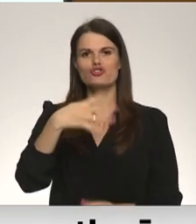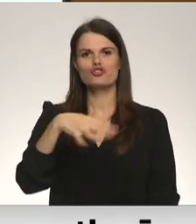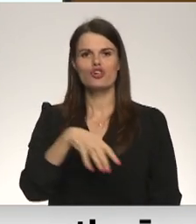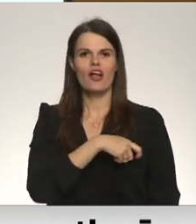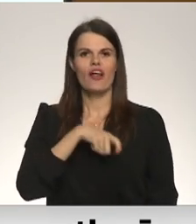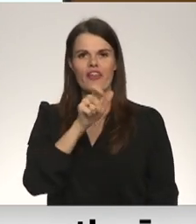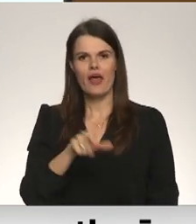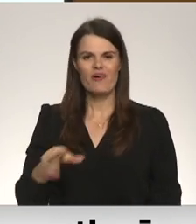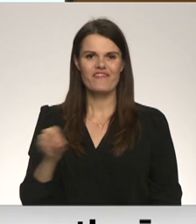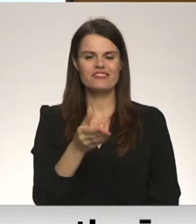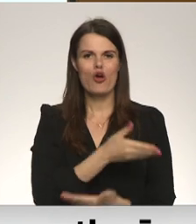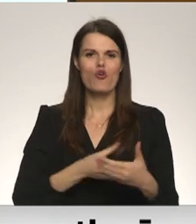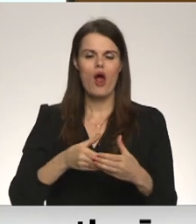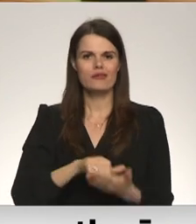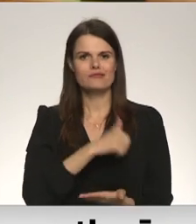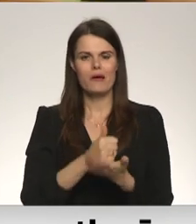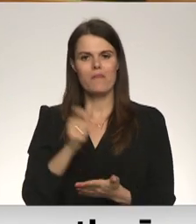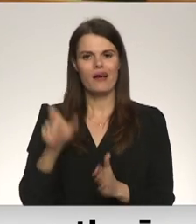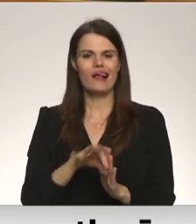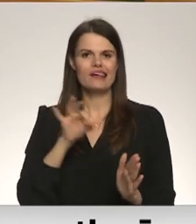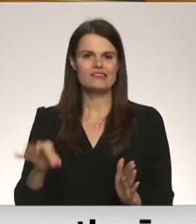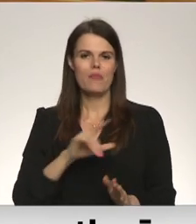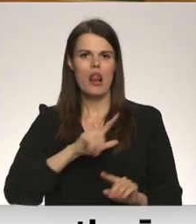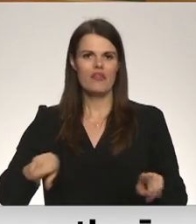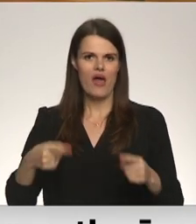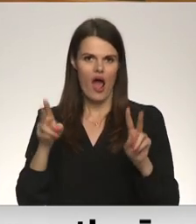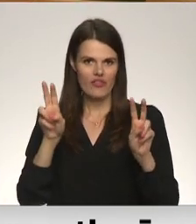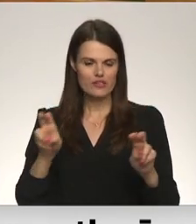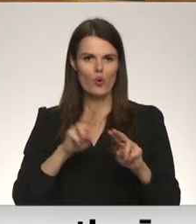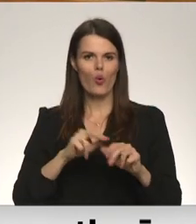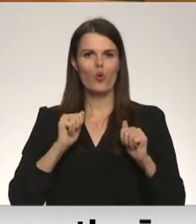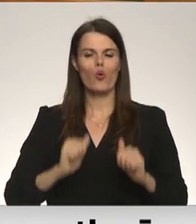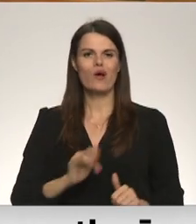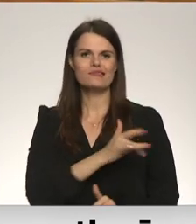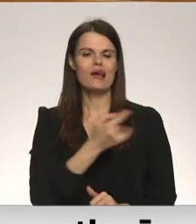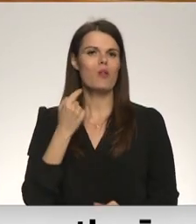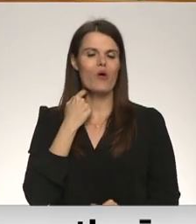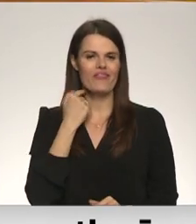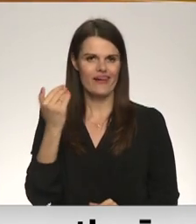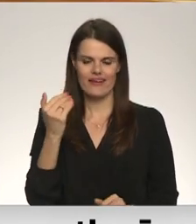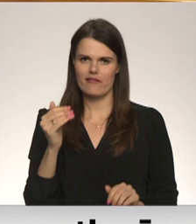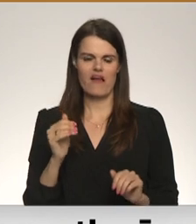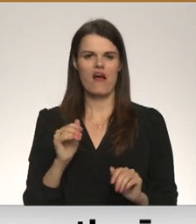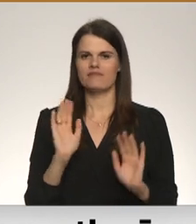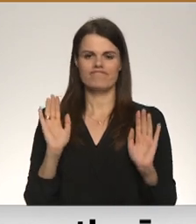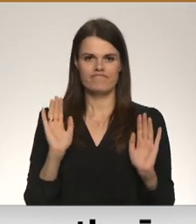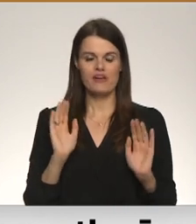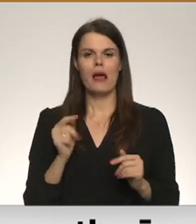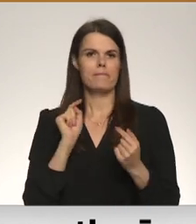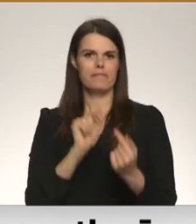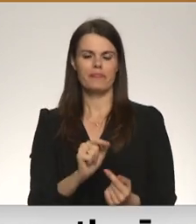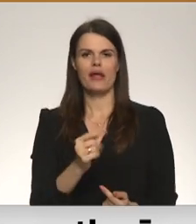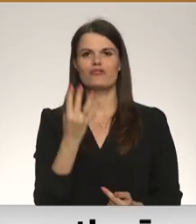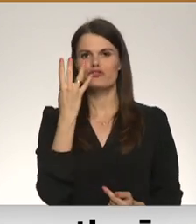deputāti. Visi koalīcijas pārstāvi izņemot, protams, Latvijas attīstībai, kā arī gods kalpot Rīgai deputāti. Pret bija 4 Latvijas